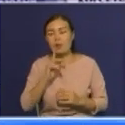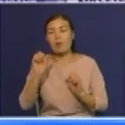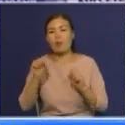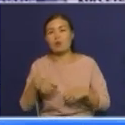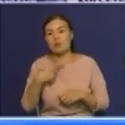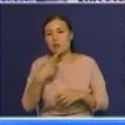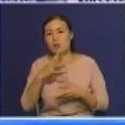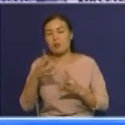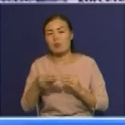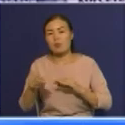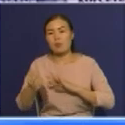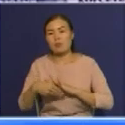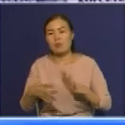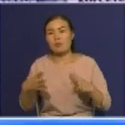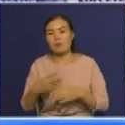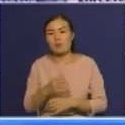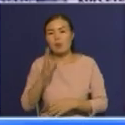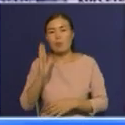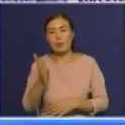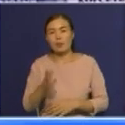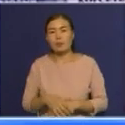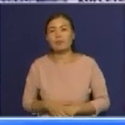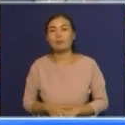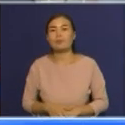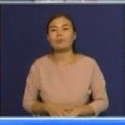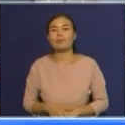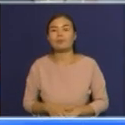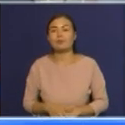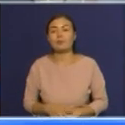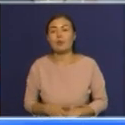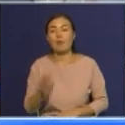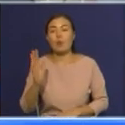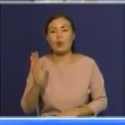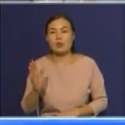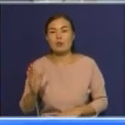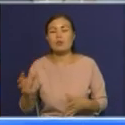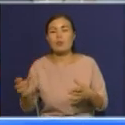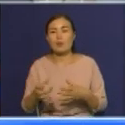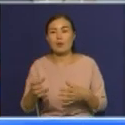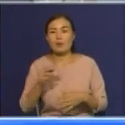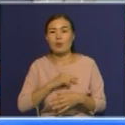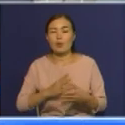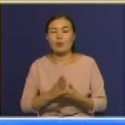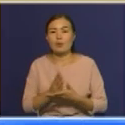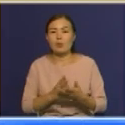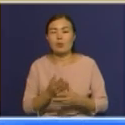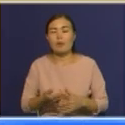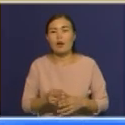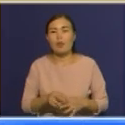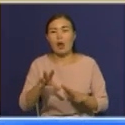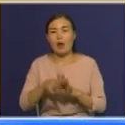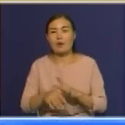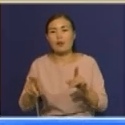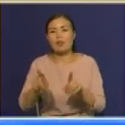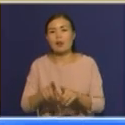сказать что риски коррупции значительно снизились в будущем социальные условия государственных служащих будут находиться также в